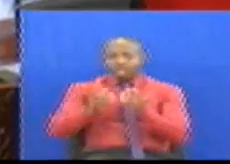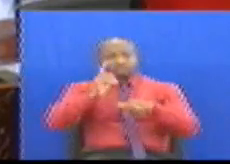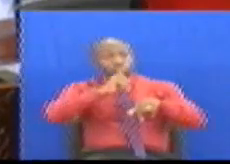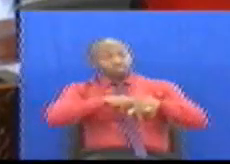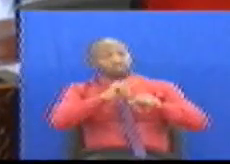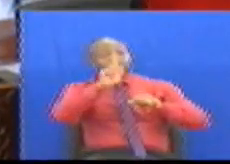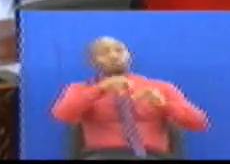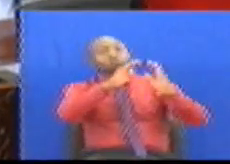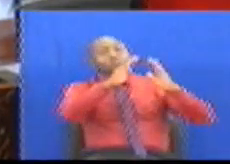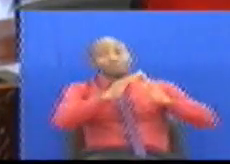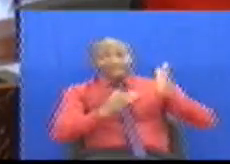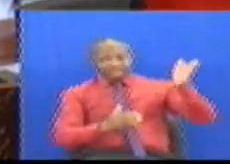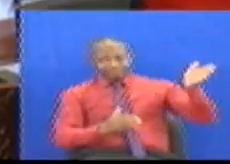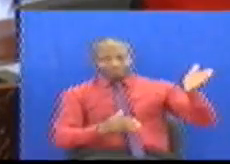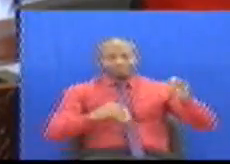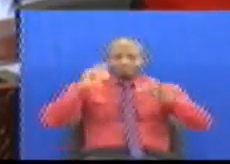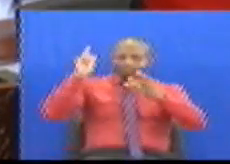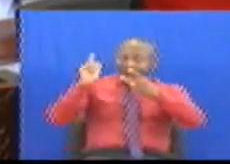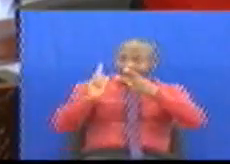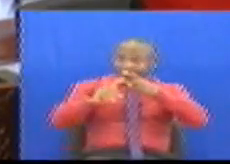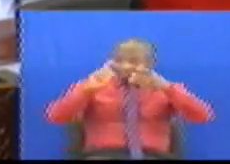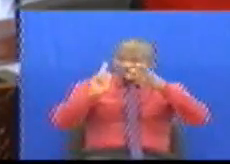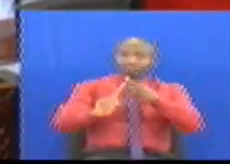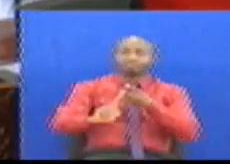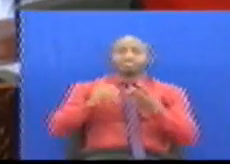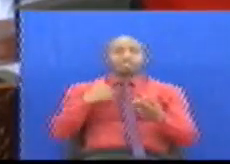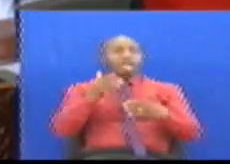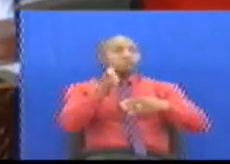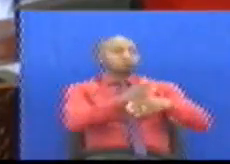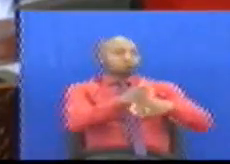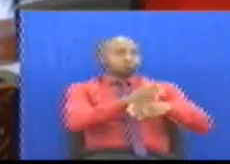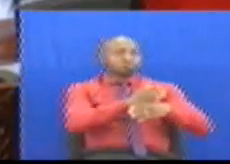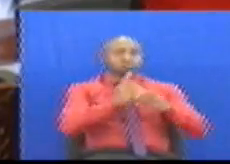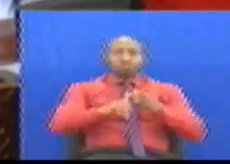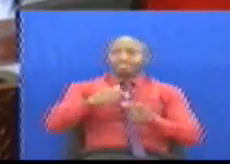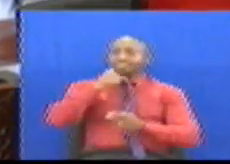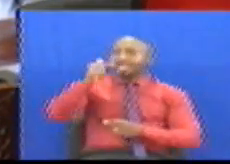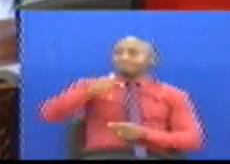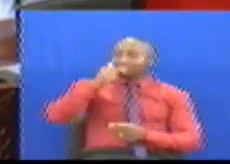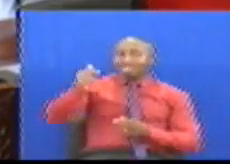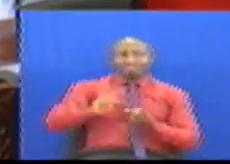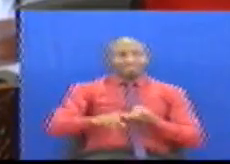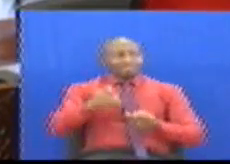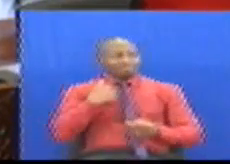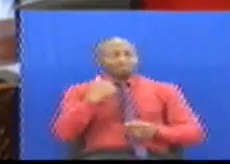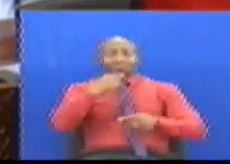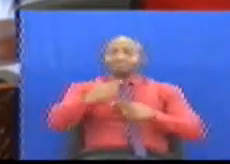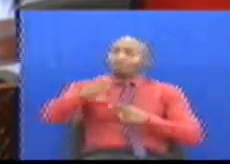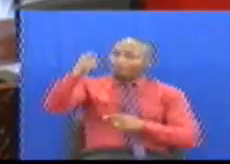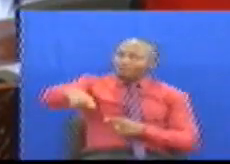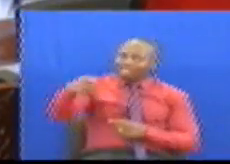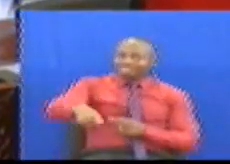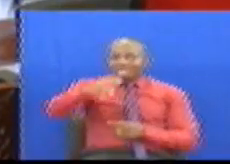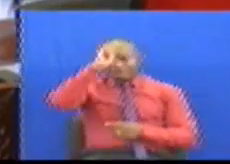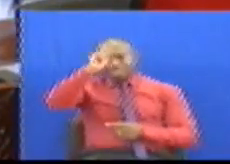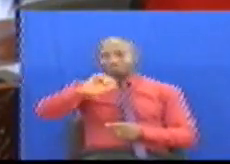nyumbani. Swala la pili Mheshimiwa Naibu Spika ni kuhusiana na Tamisemi. Mimi niendelee kuwapongeza sana Mheshimiwa